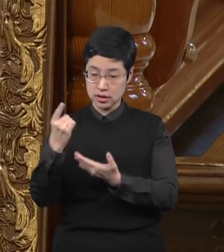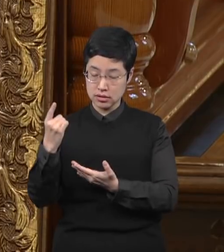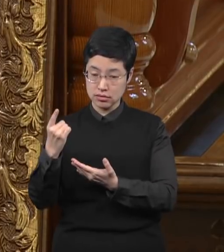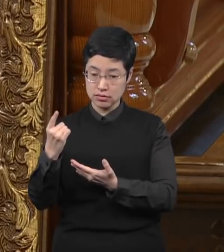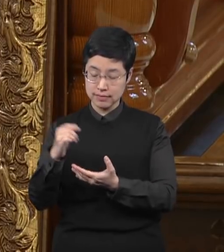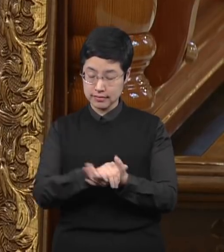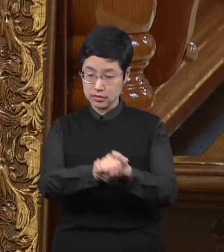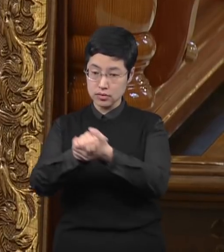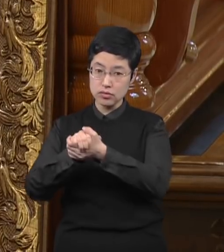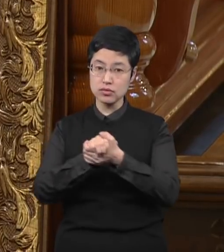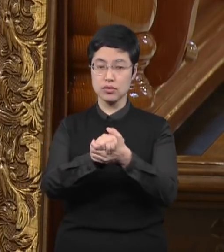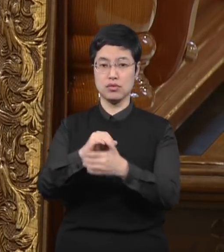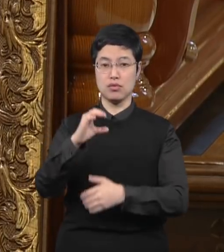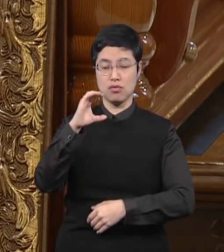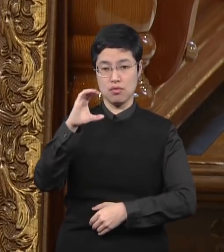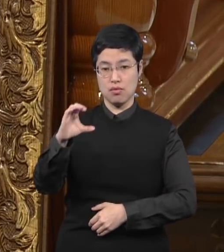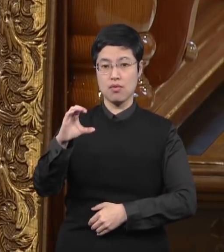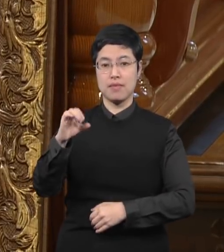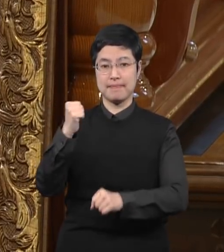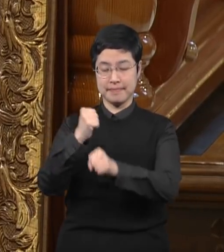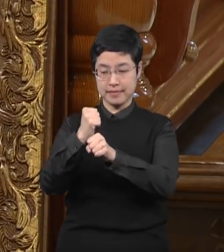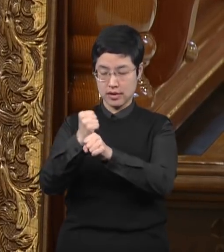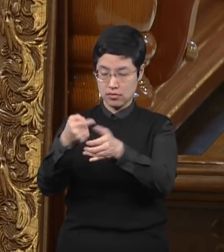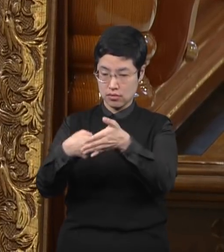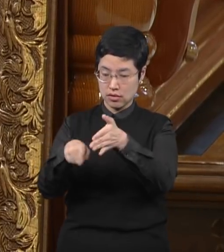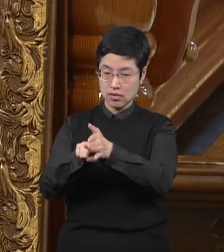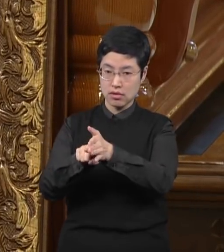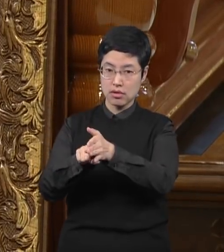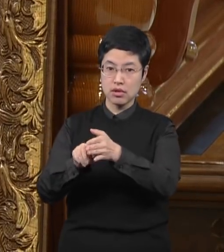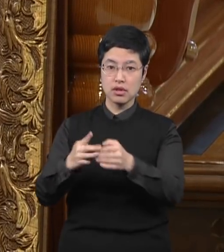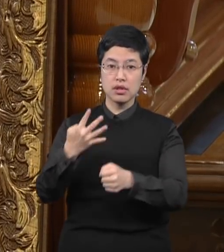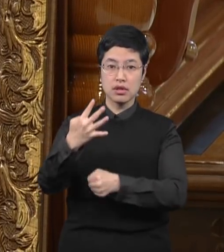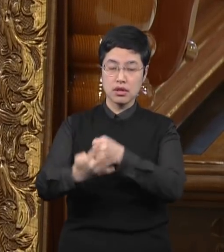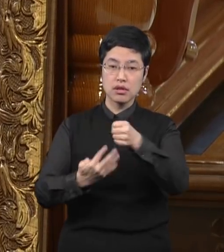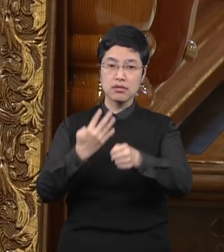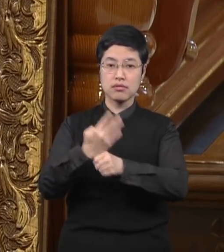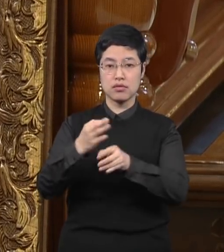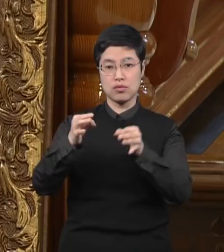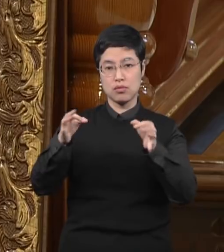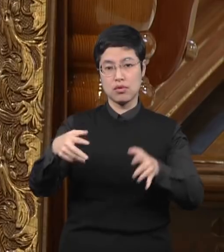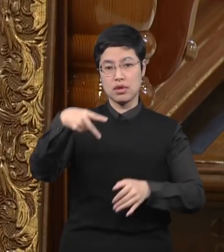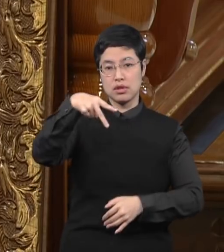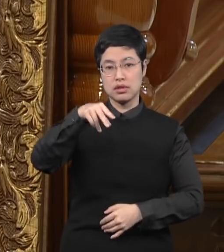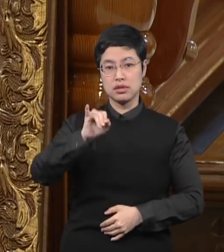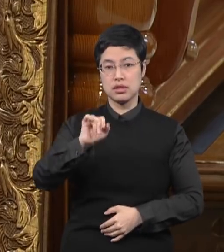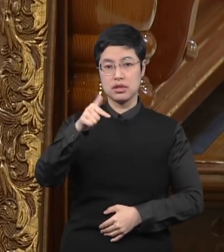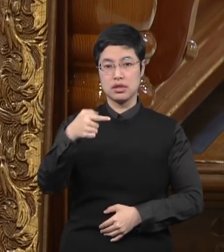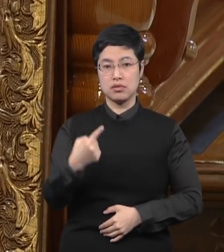교회상 정립을 위한 4년간의 신호두 개최,